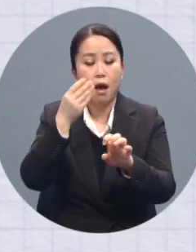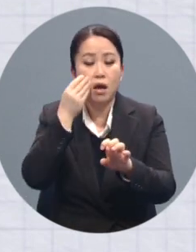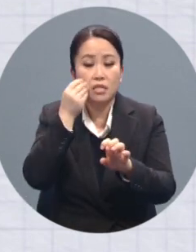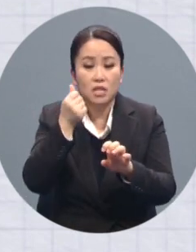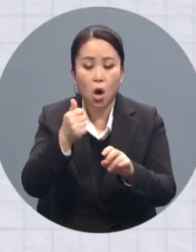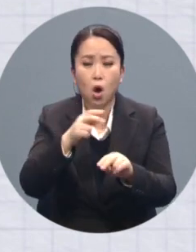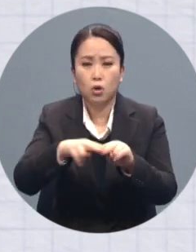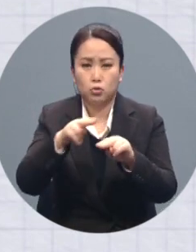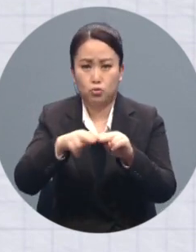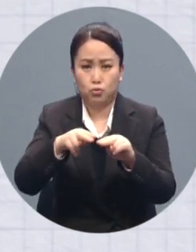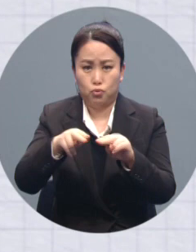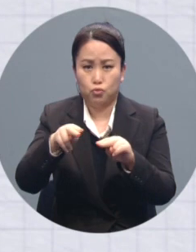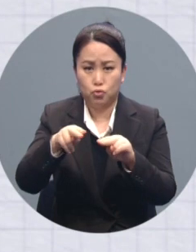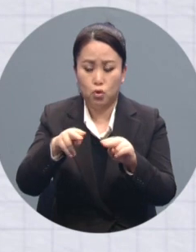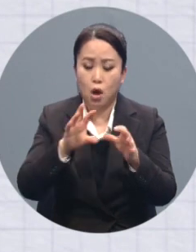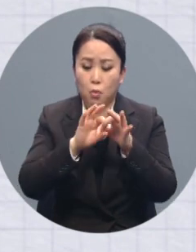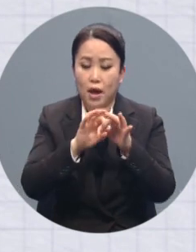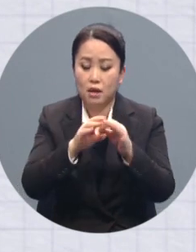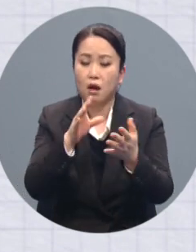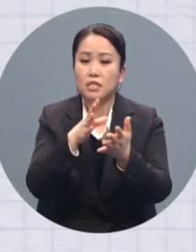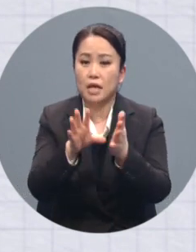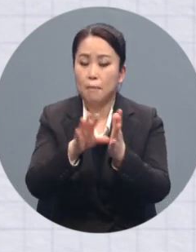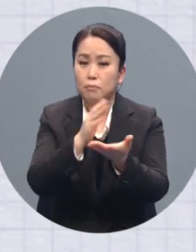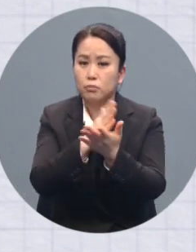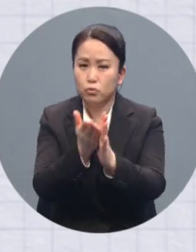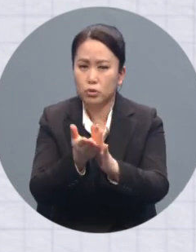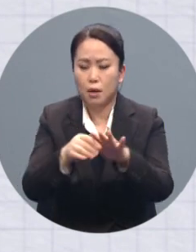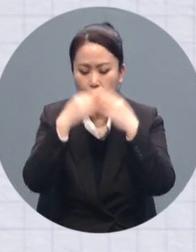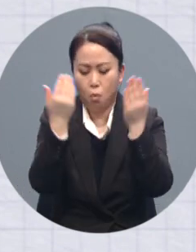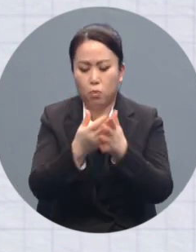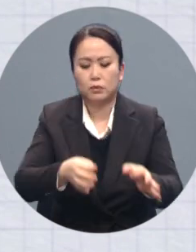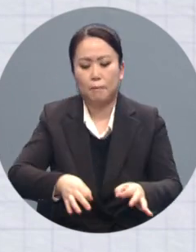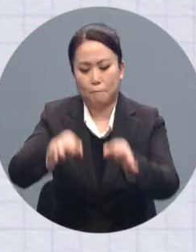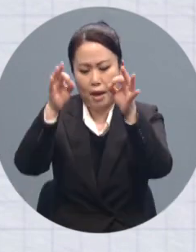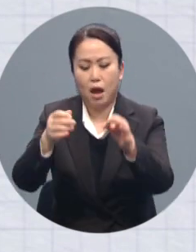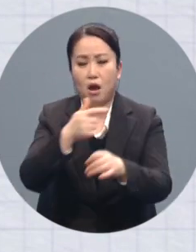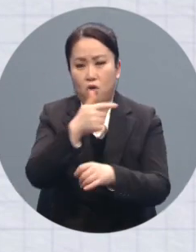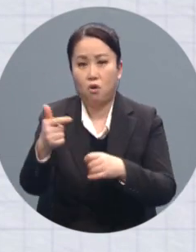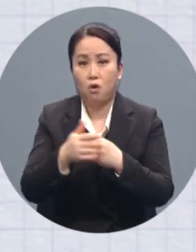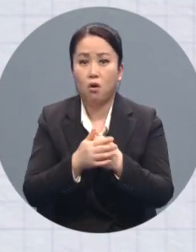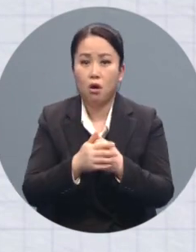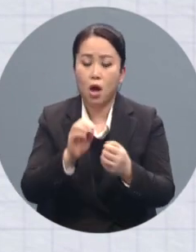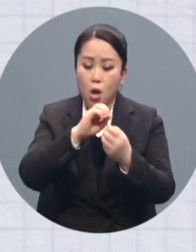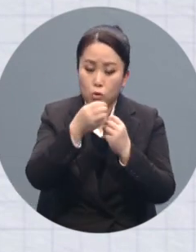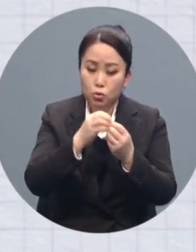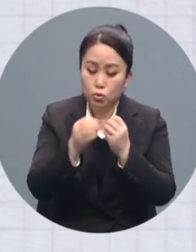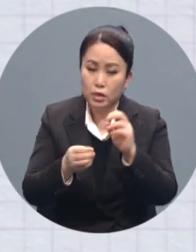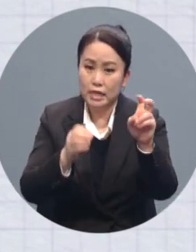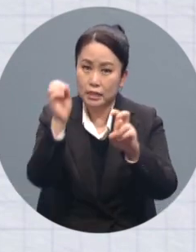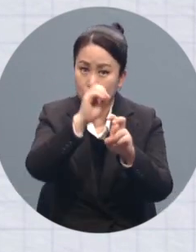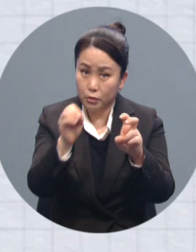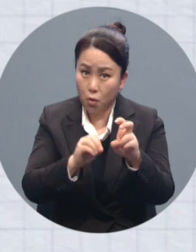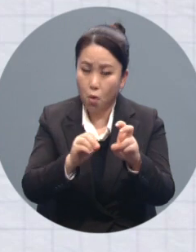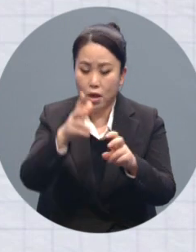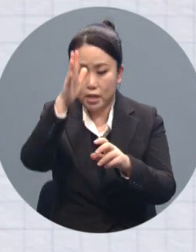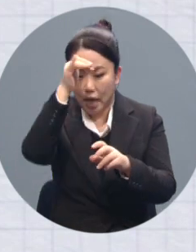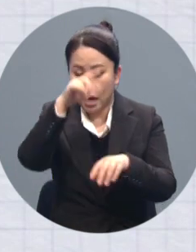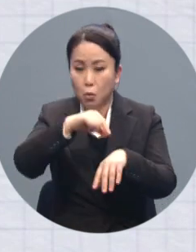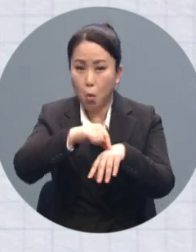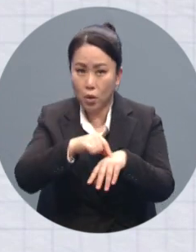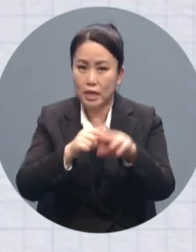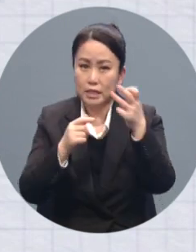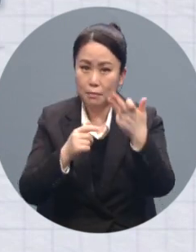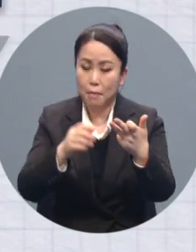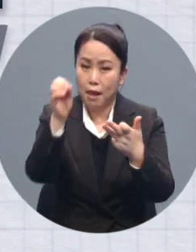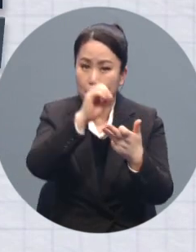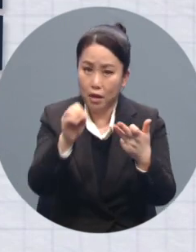모두 폭등했습니다. 수입 소고기는 28%, 귤 21%, 닭고기 18%,